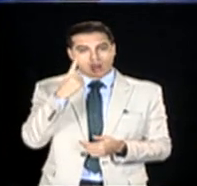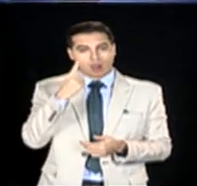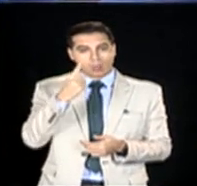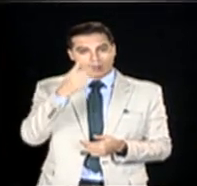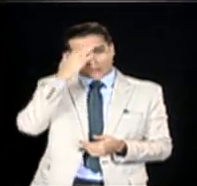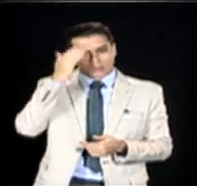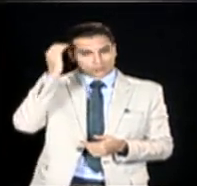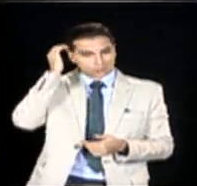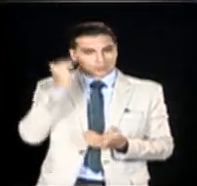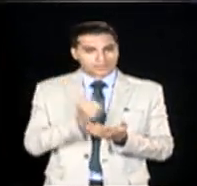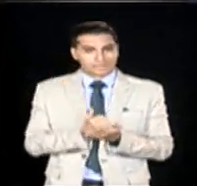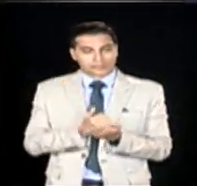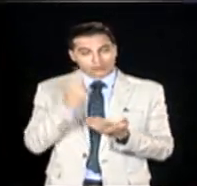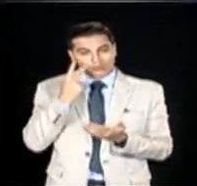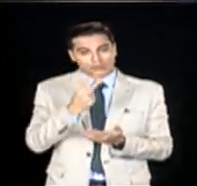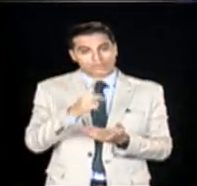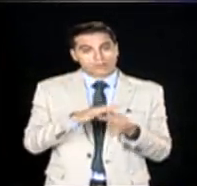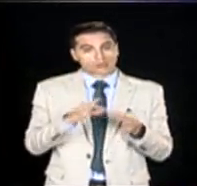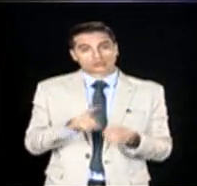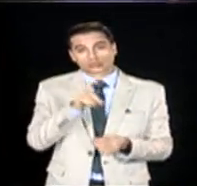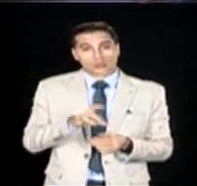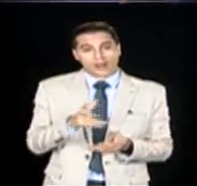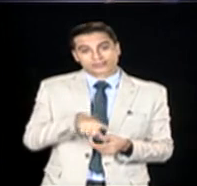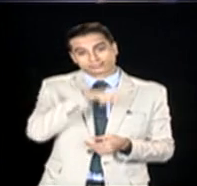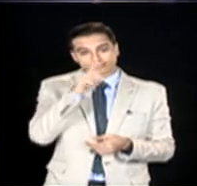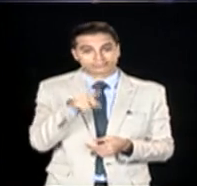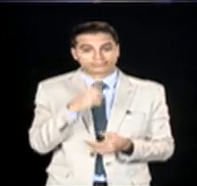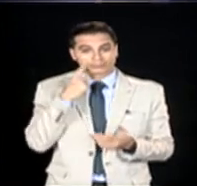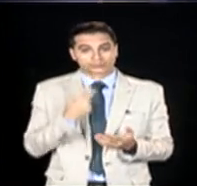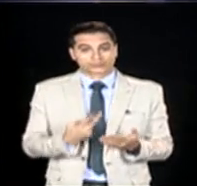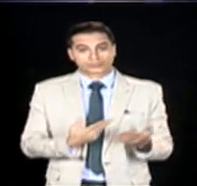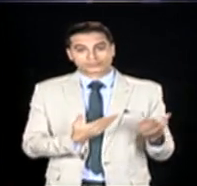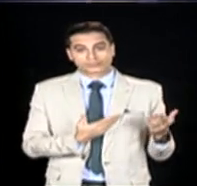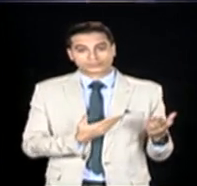أسيوط، وهنشوف موضوع السؤال إيه.